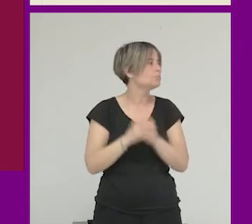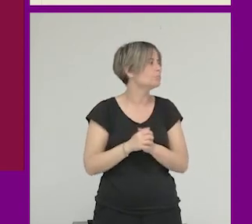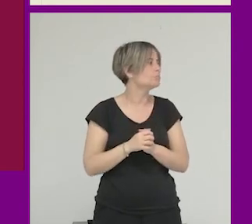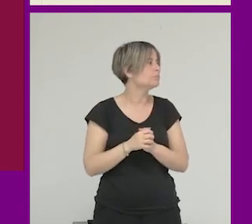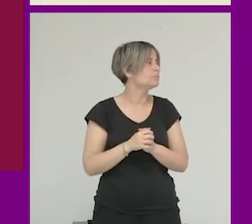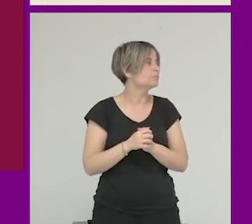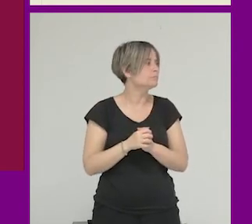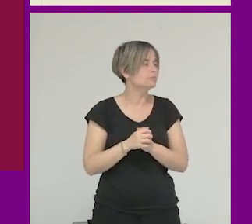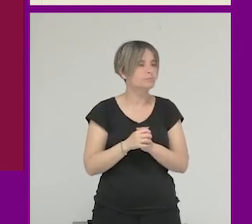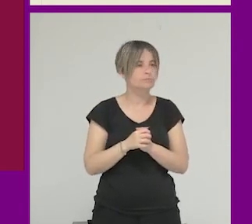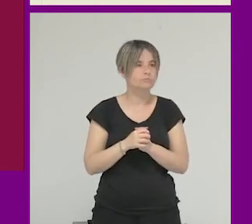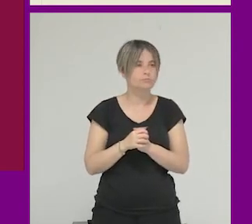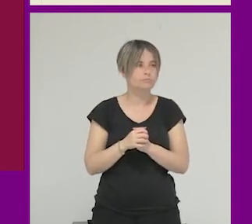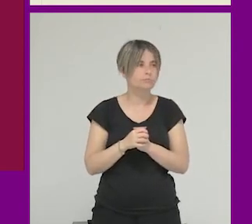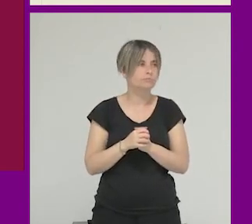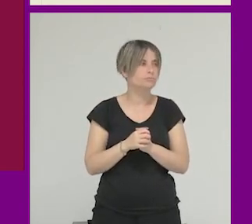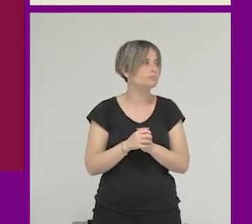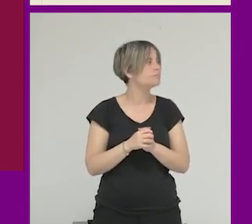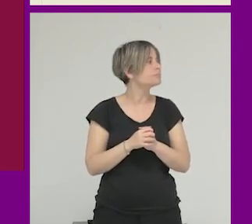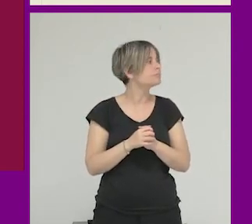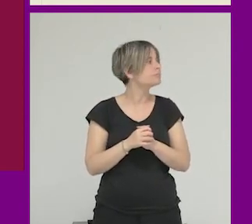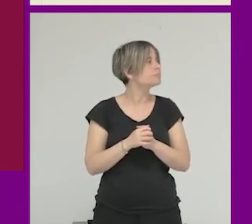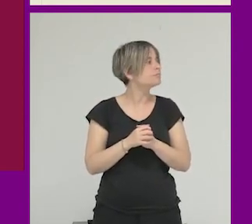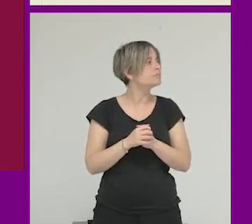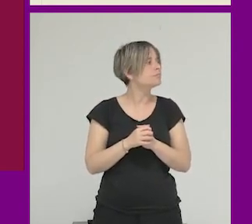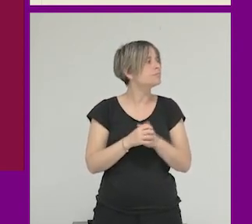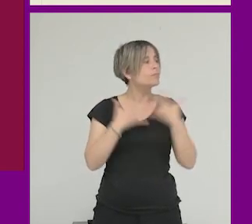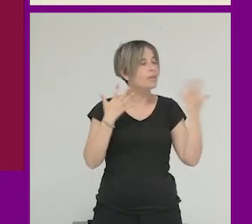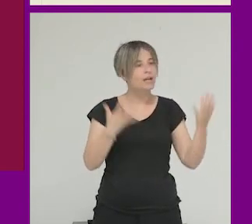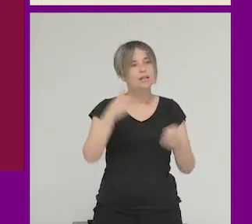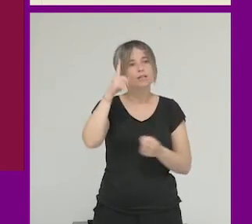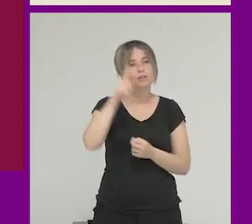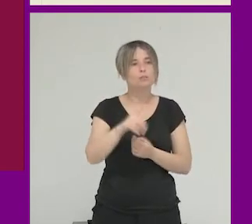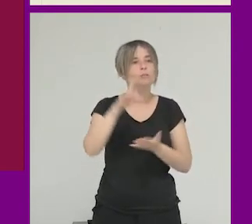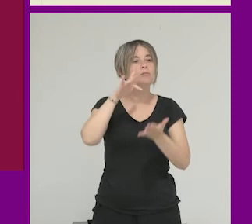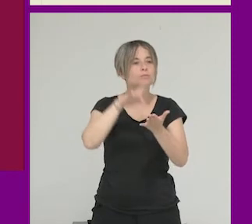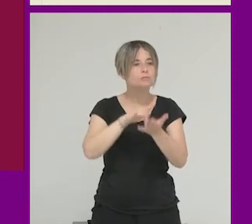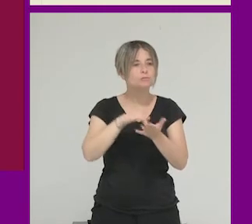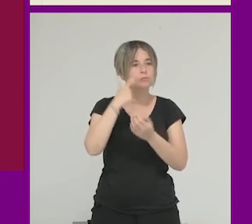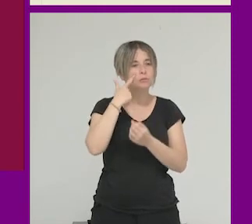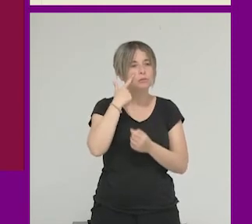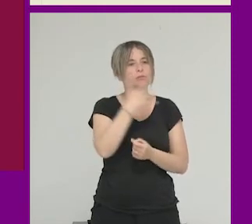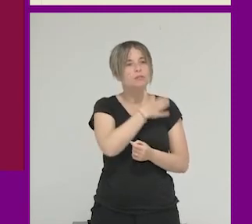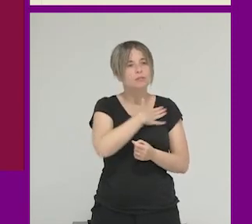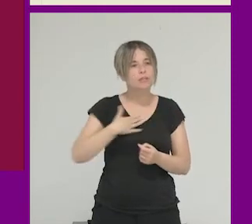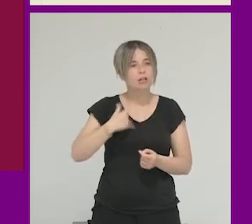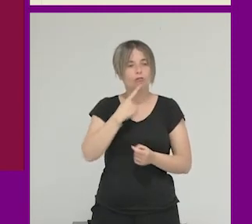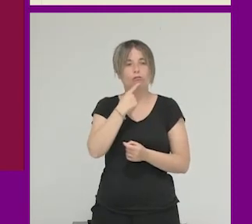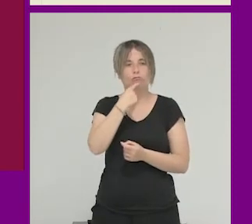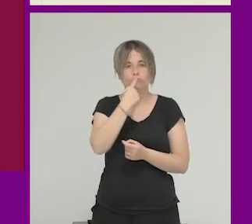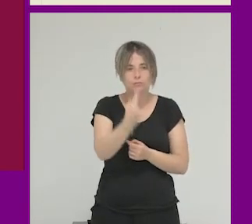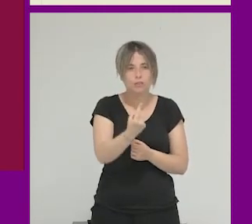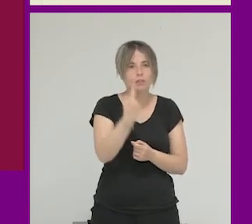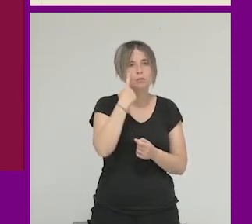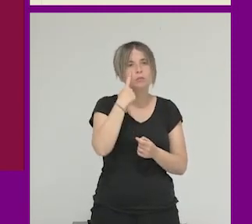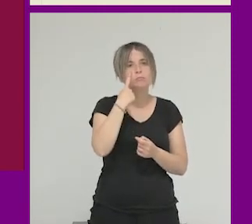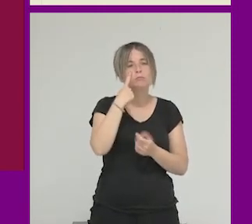Eta, bueno, bizka bat nahi dut, bebai, landu, nahi izan dut,